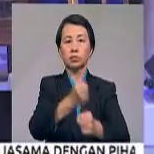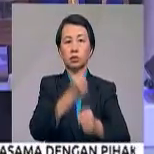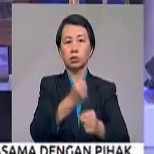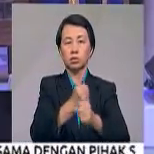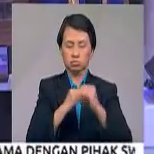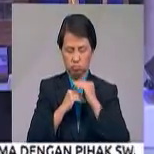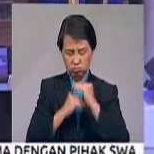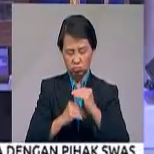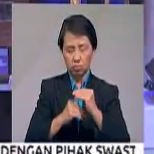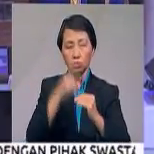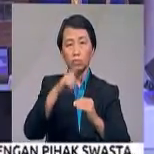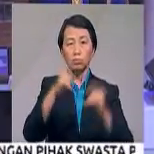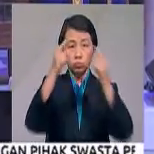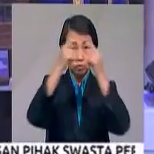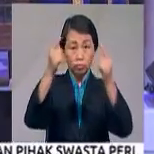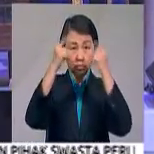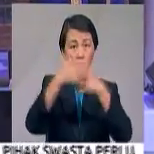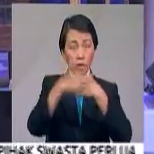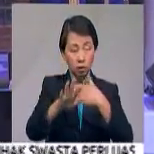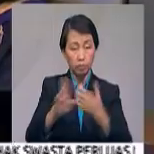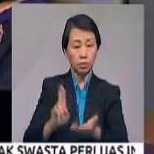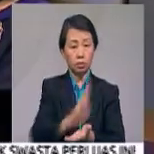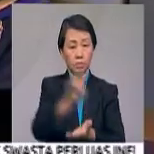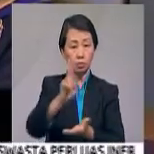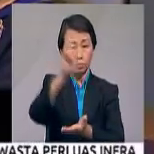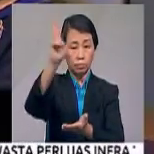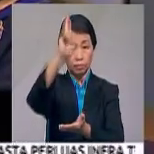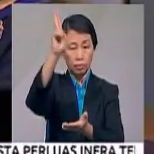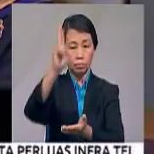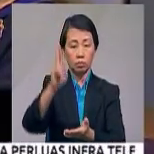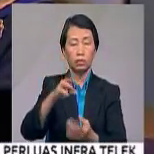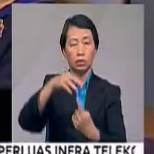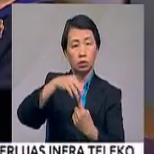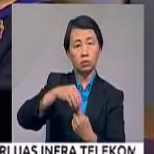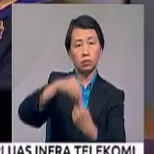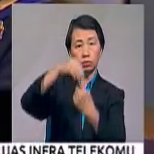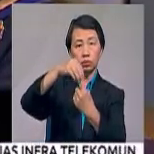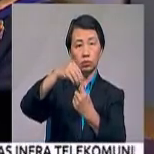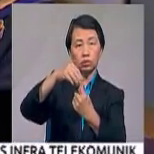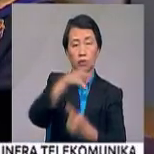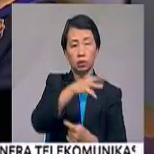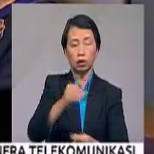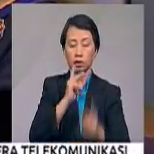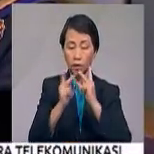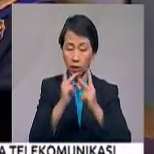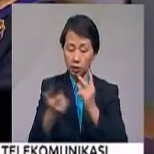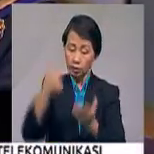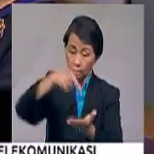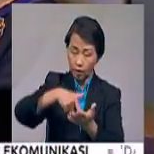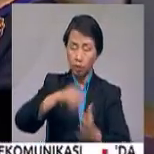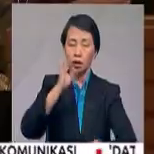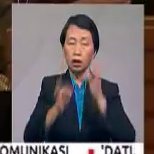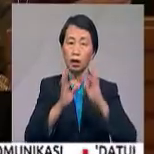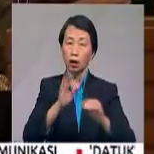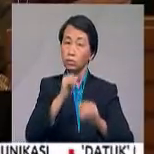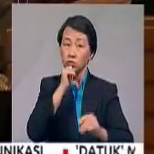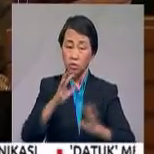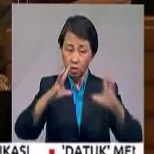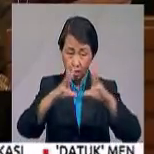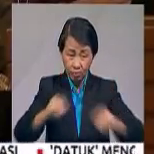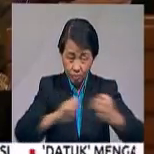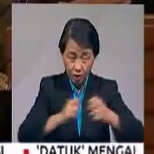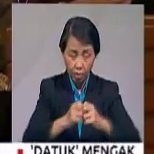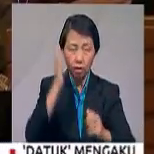yang terhad kepada graduan lepasan institusi pengajian tinggi khususnya. Tambah baginda, sekiranya ia tidak dibendung